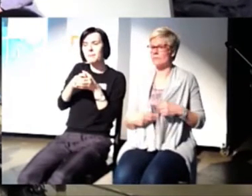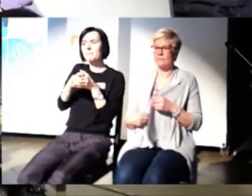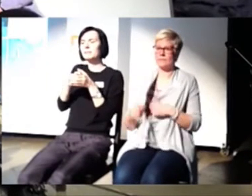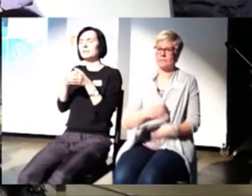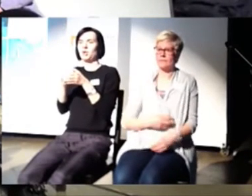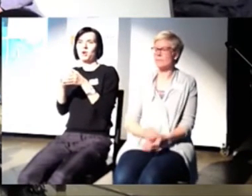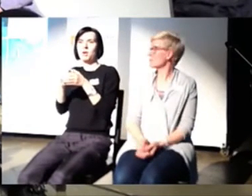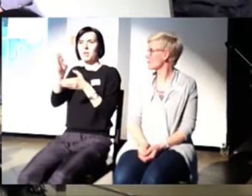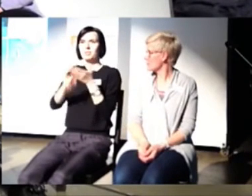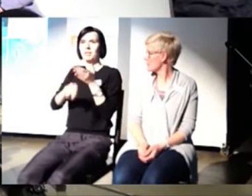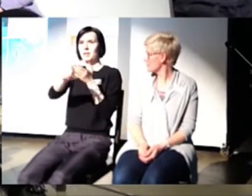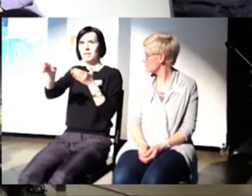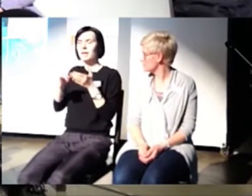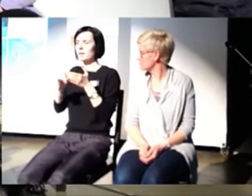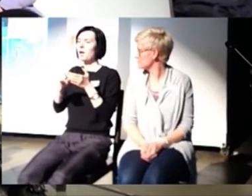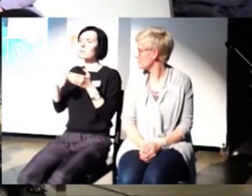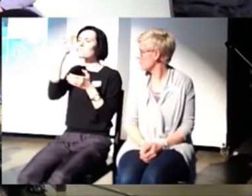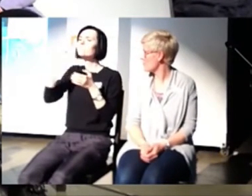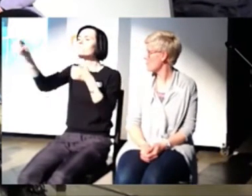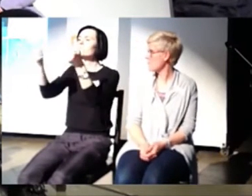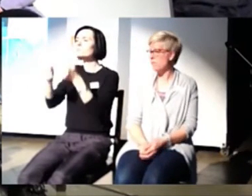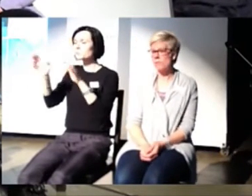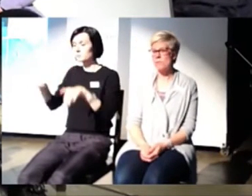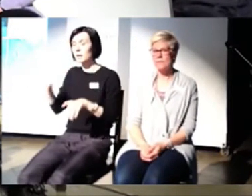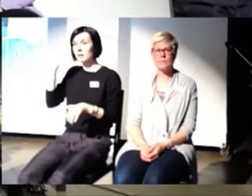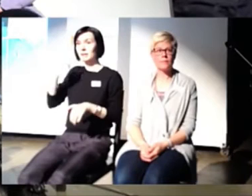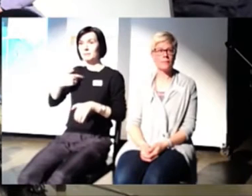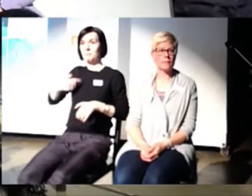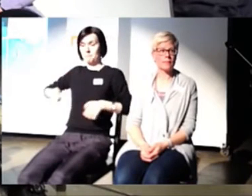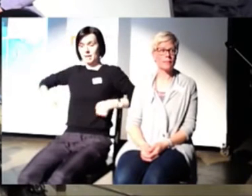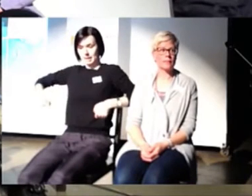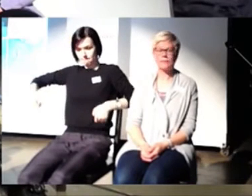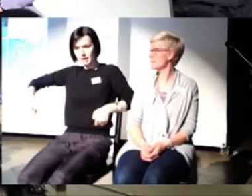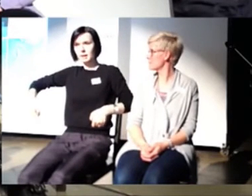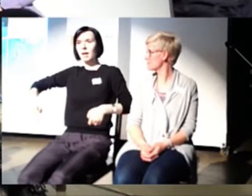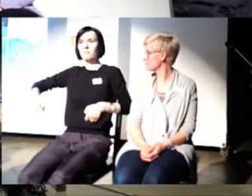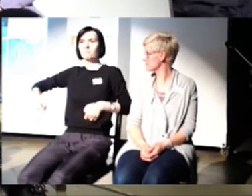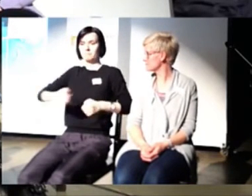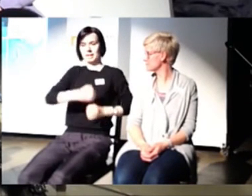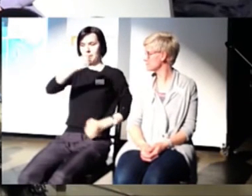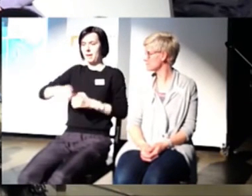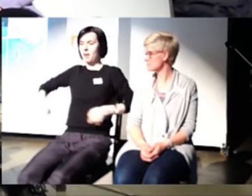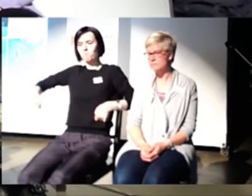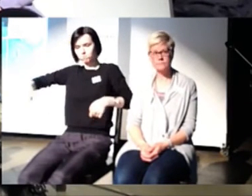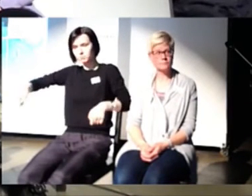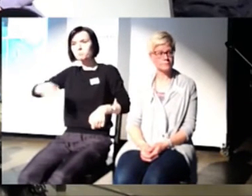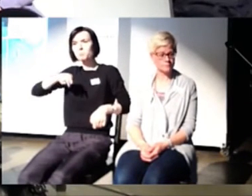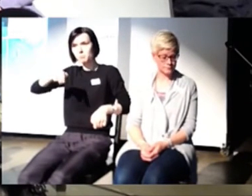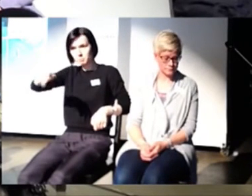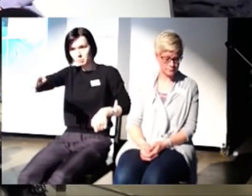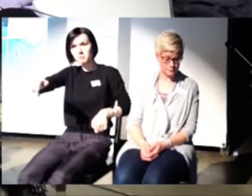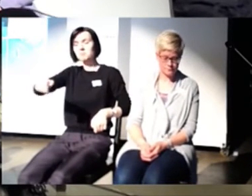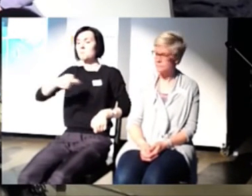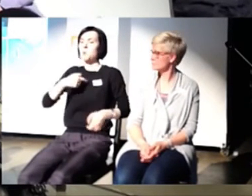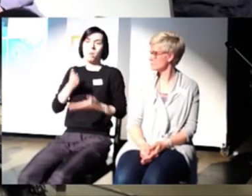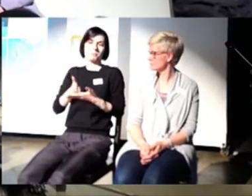mulla ei ollut haasteita tiloissa liikkumiseen. Ja mä tälleen nyt viikonlopun perusteella uskallan sanoa, että